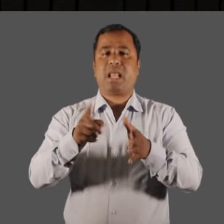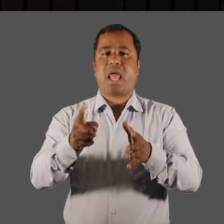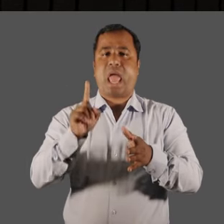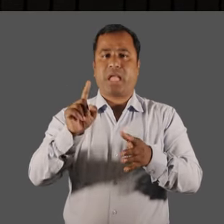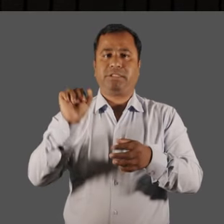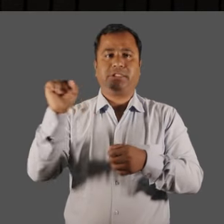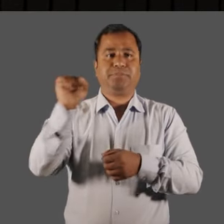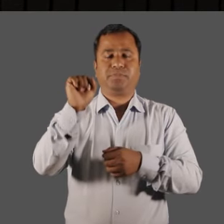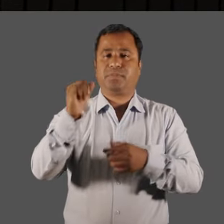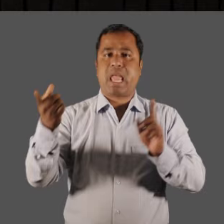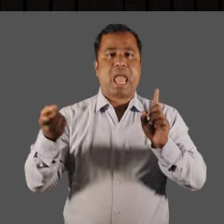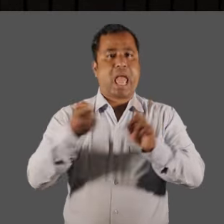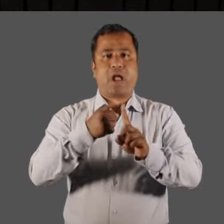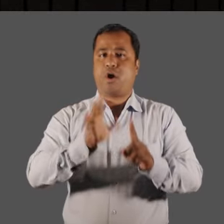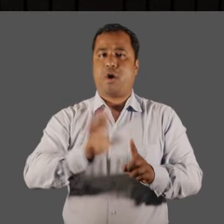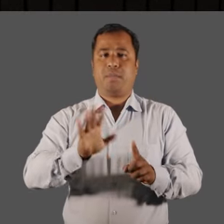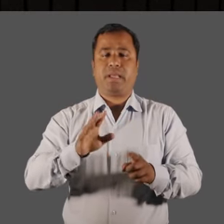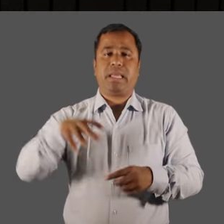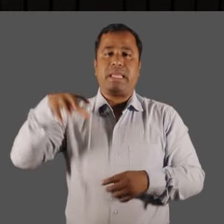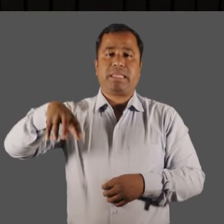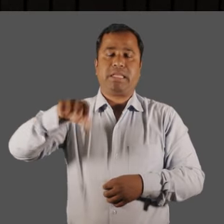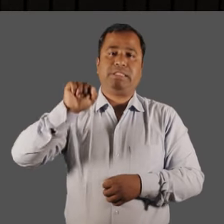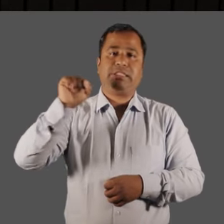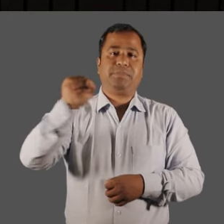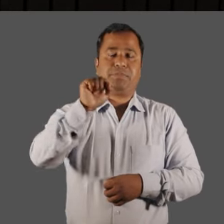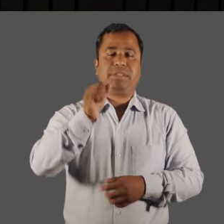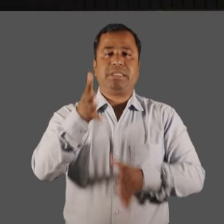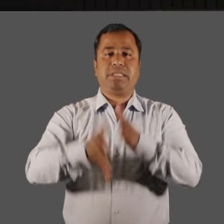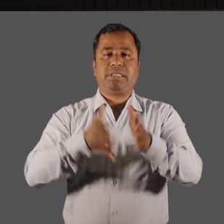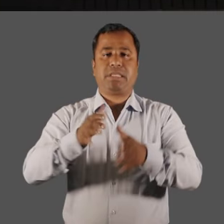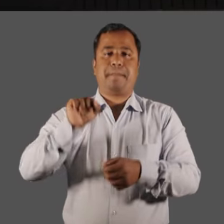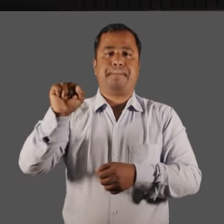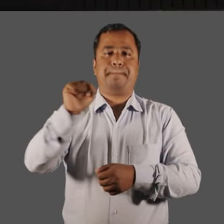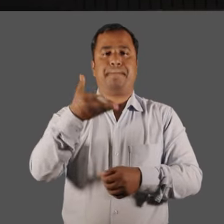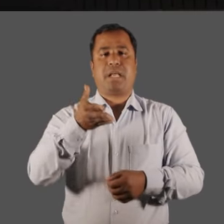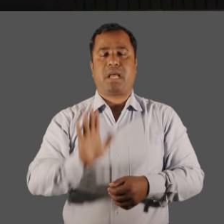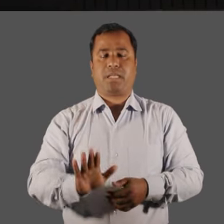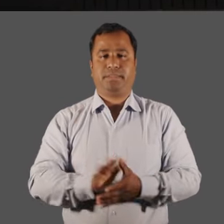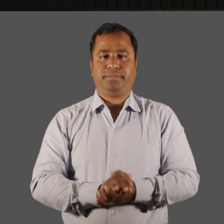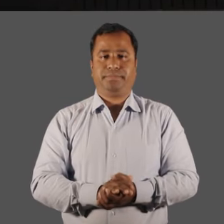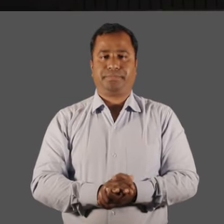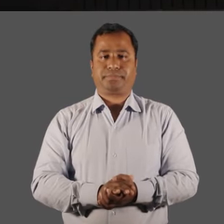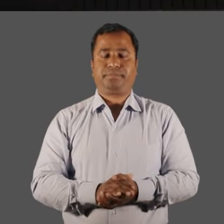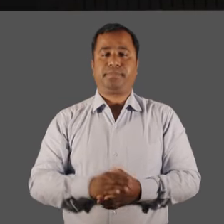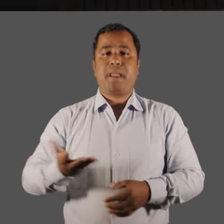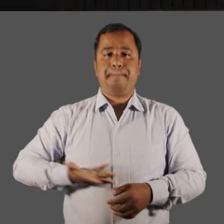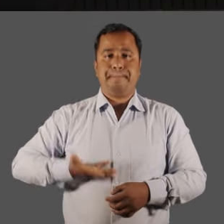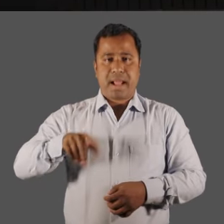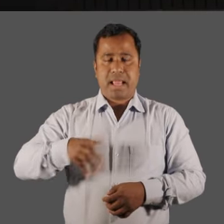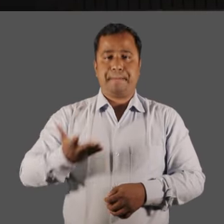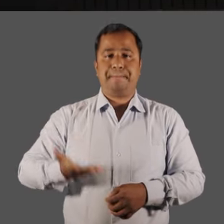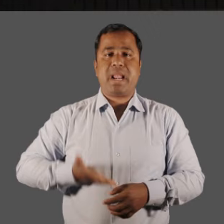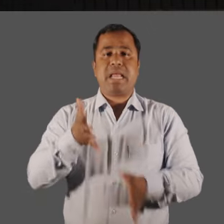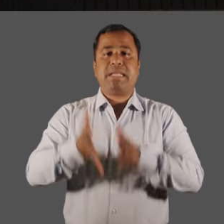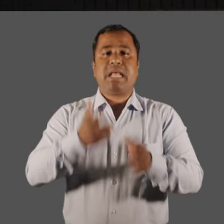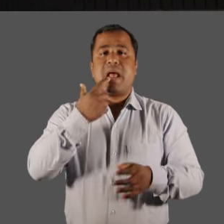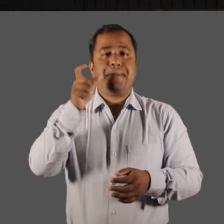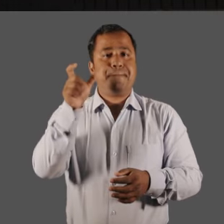বোঝানো সম্ভব না, যার জন্য প্রতিটা দেশেরই নিজস্ব ইশারা ভাষা আছে। বাংলাদেশে যে বাংলা ইশারা ভাষা,